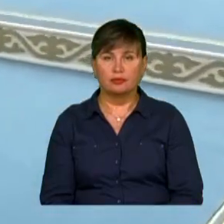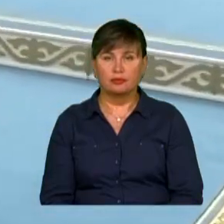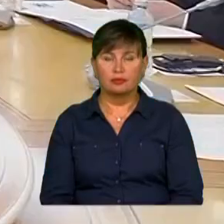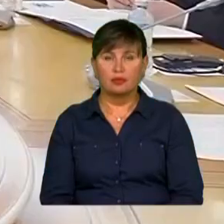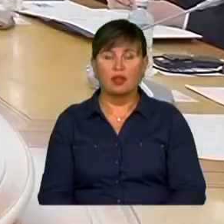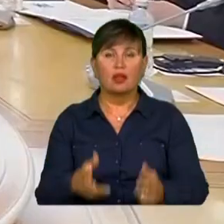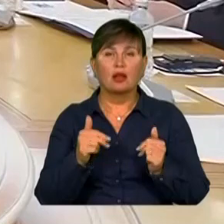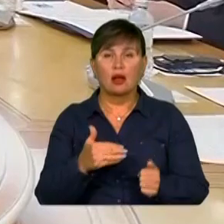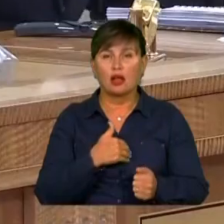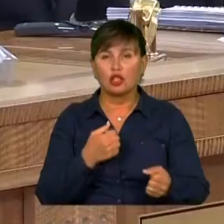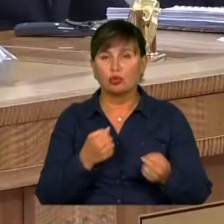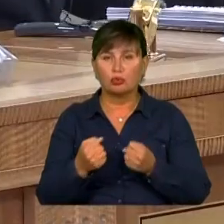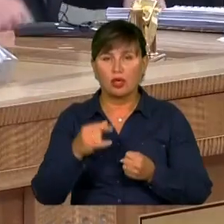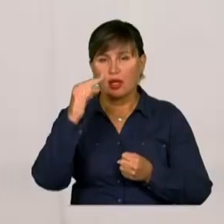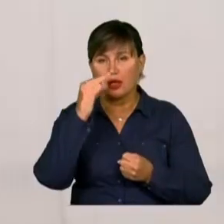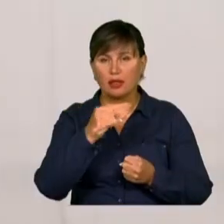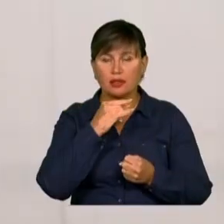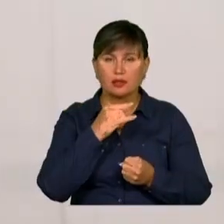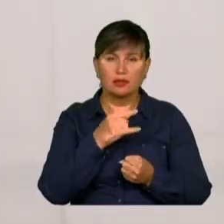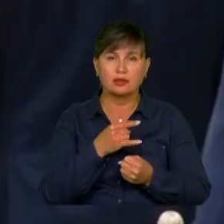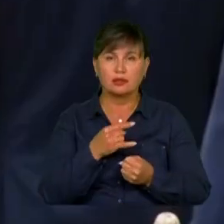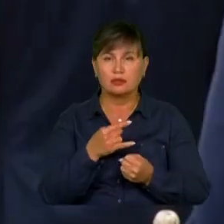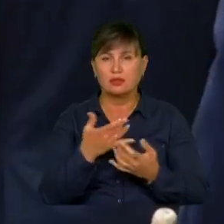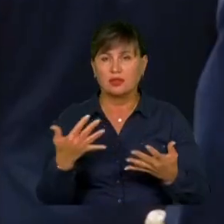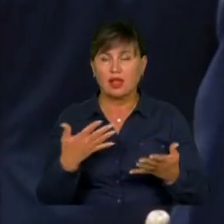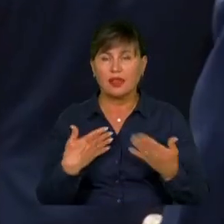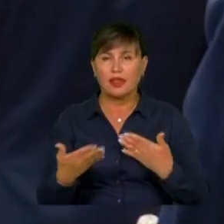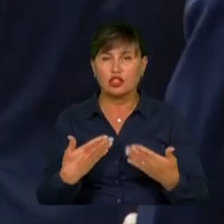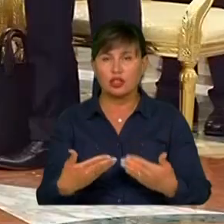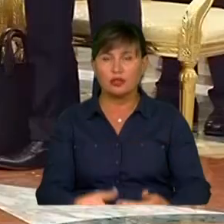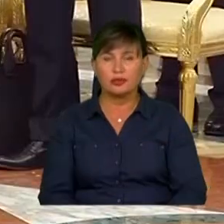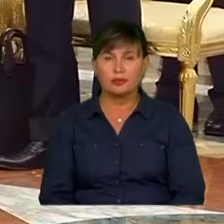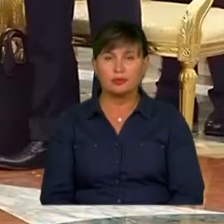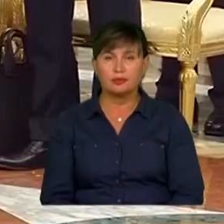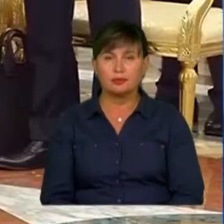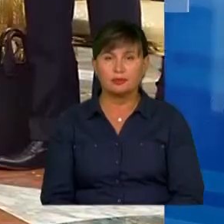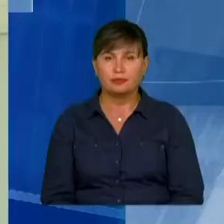Как намерены укреплять казахстанско-венгерские отношения?